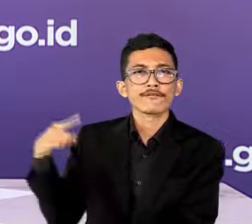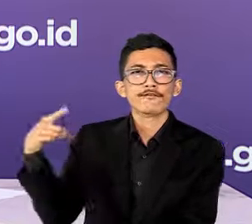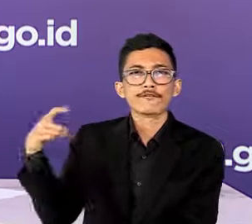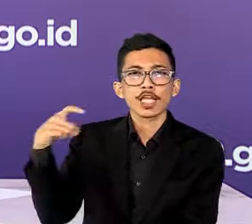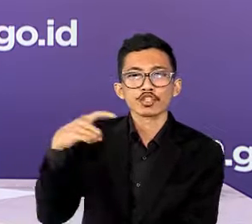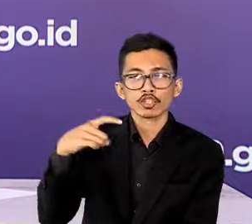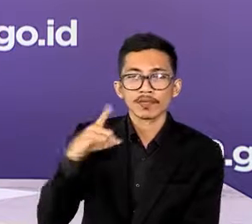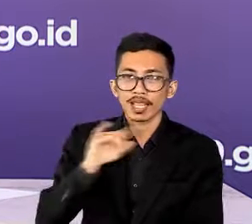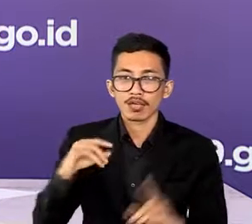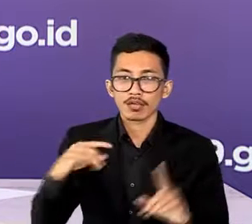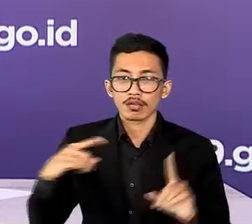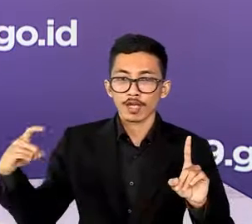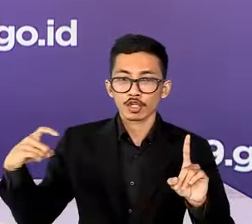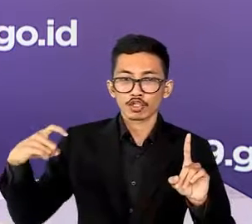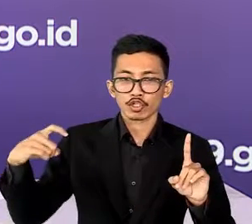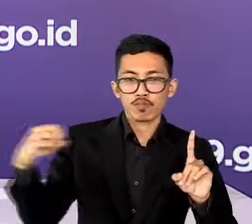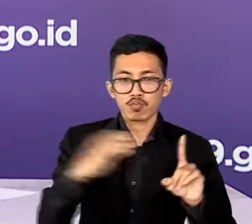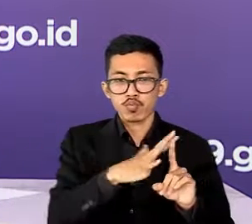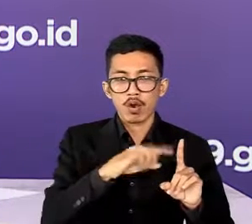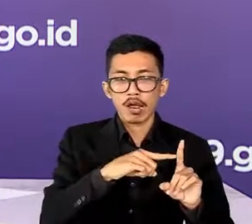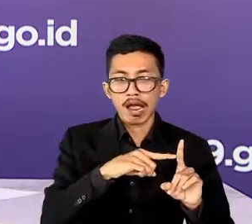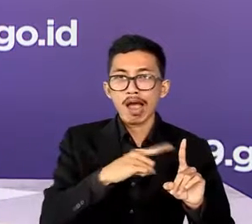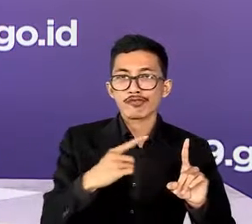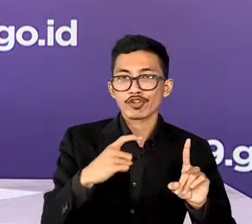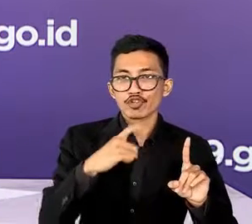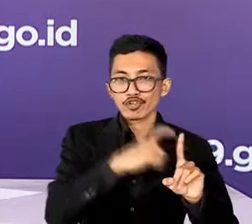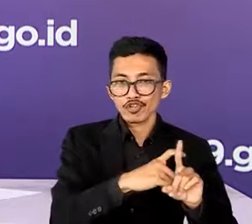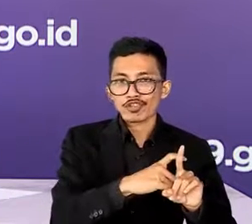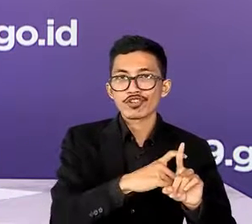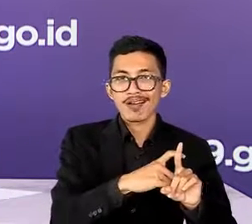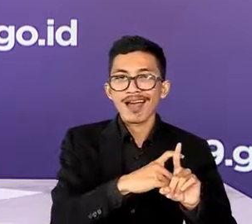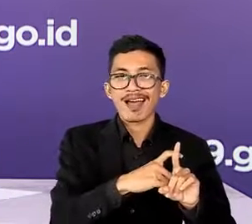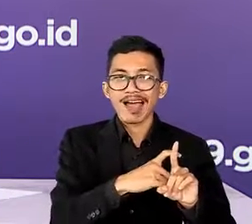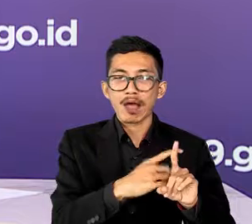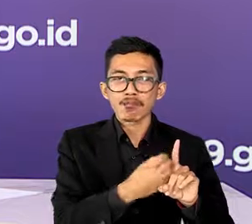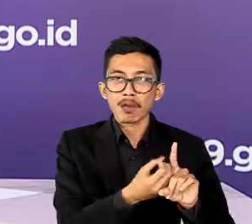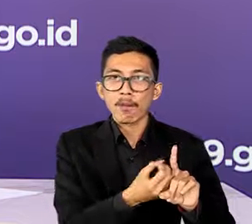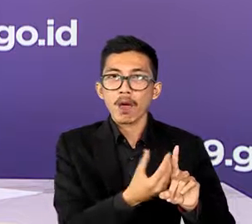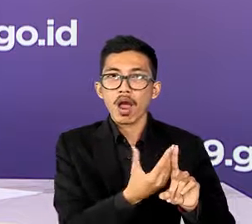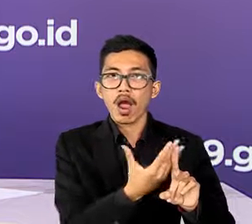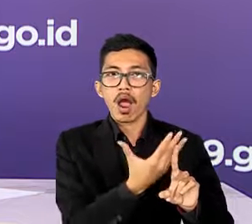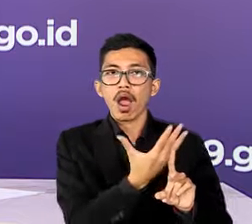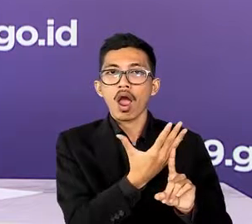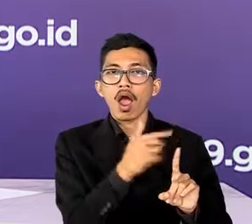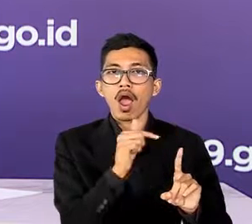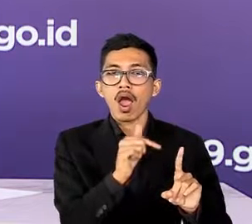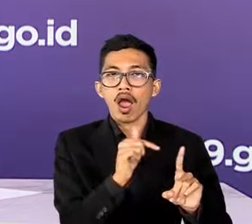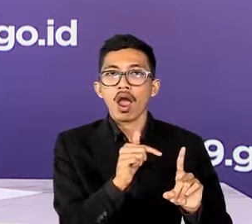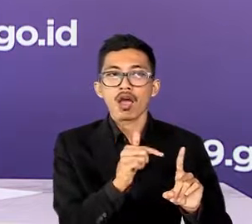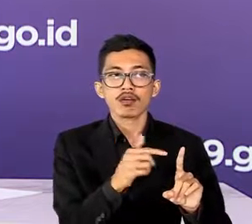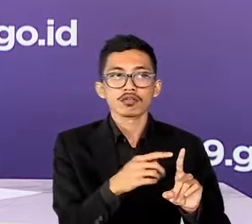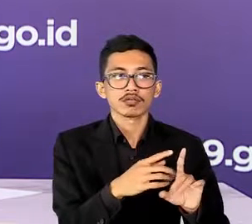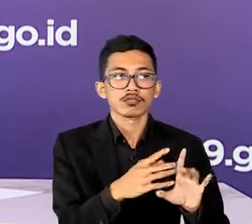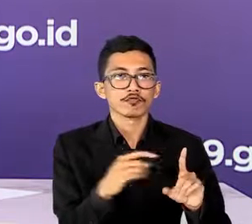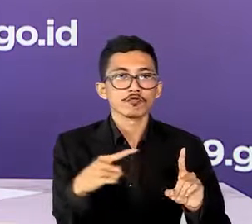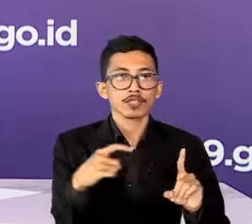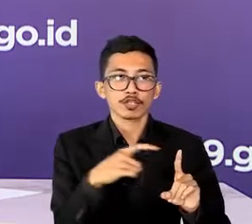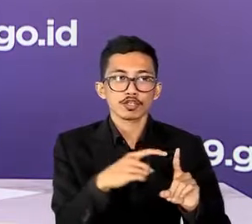inang yang hidup seperti manusia dalam proses perbanyakan diri inilah virus dapat bermutasi